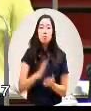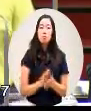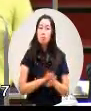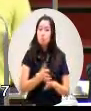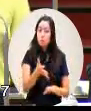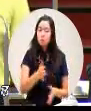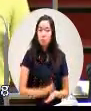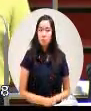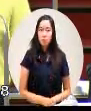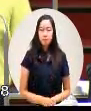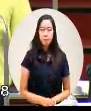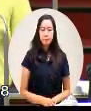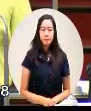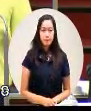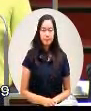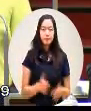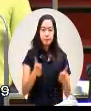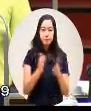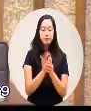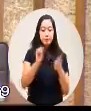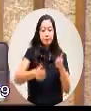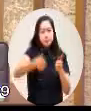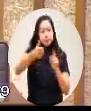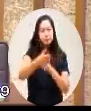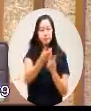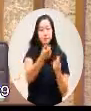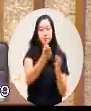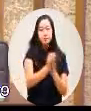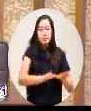来。 啊，刚才给听，刚才阿议员，